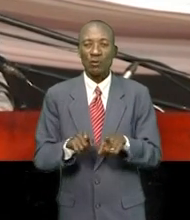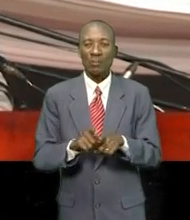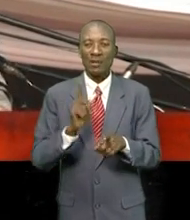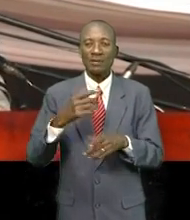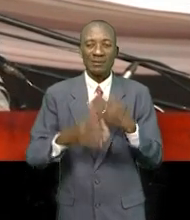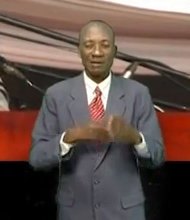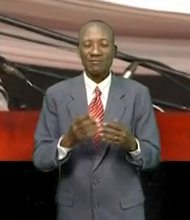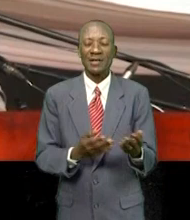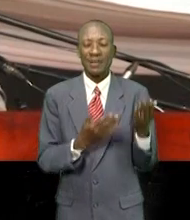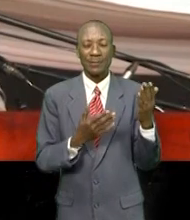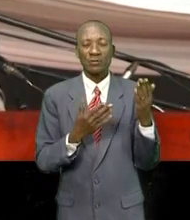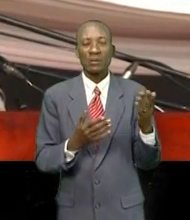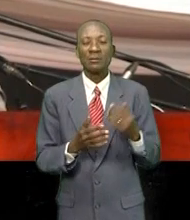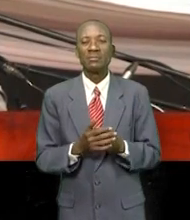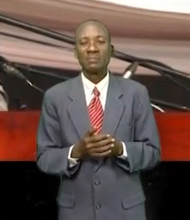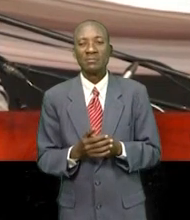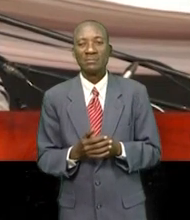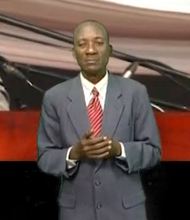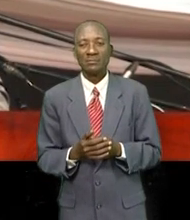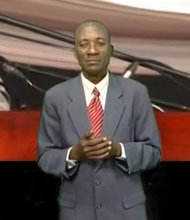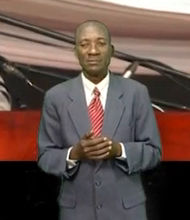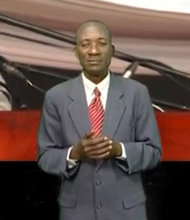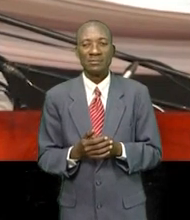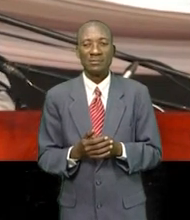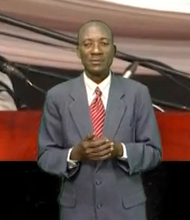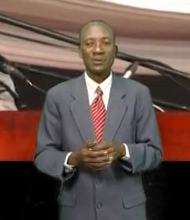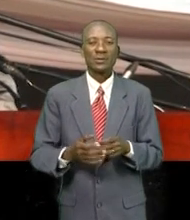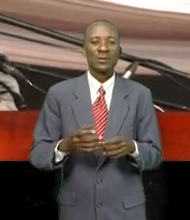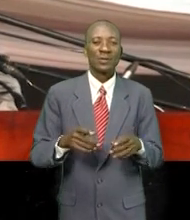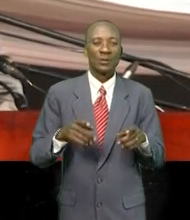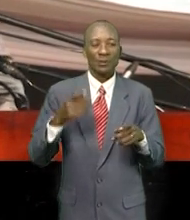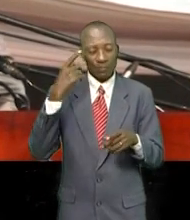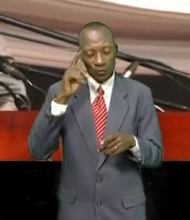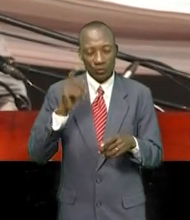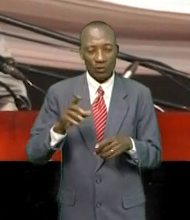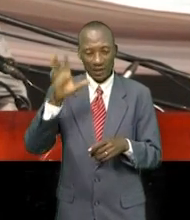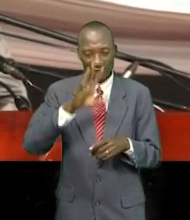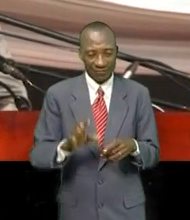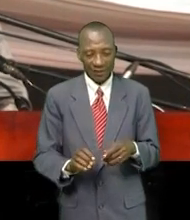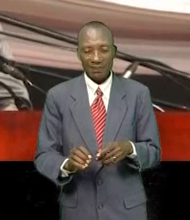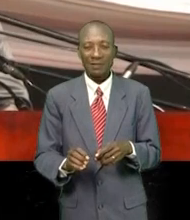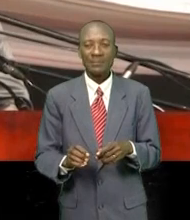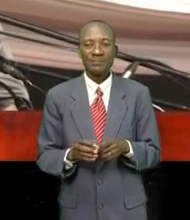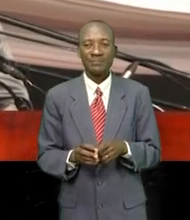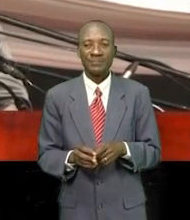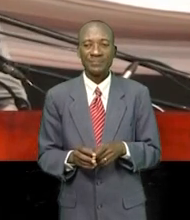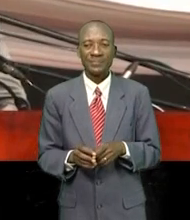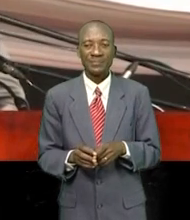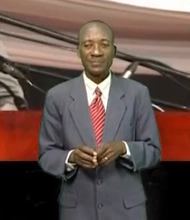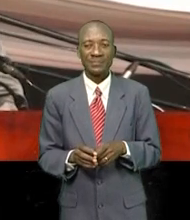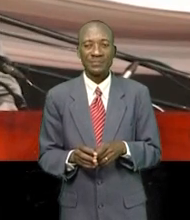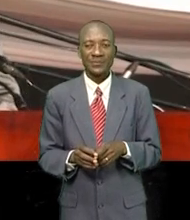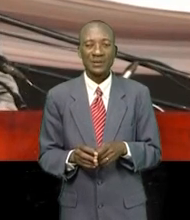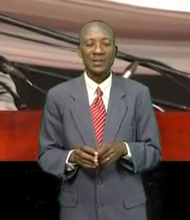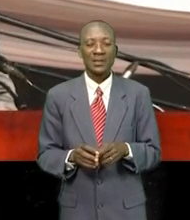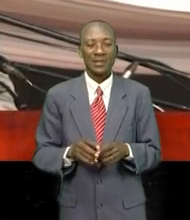singulière, surtout en ce moment où la zone de libre-échange continentale africaine, ZLECAF, est entrée dans sa